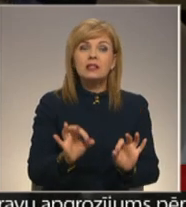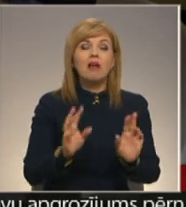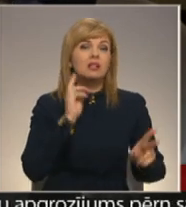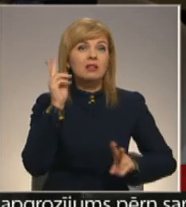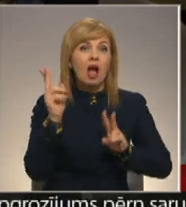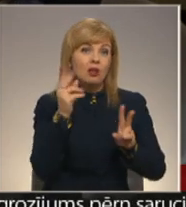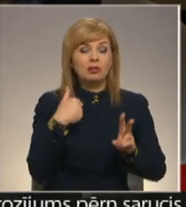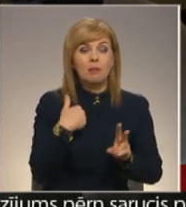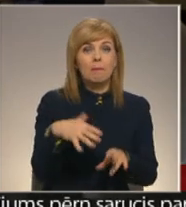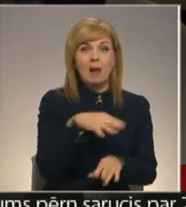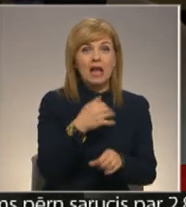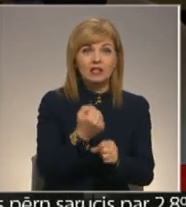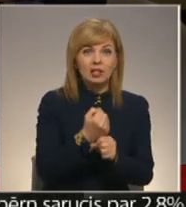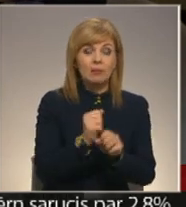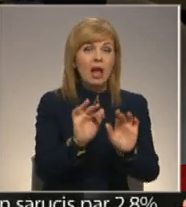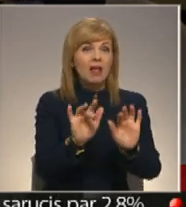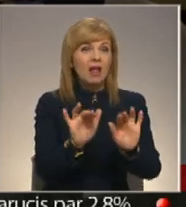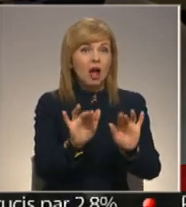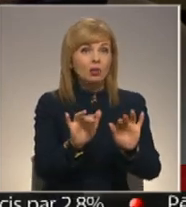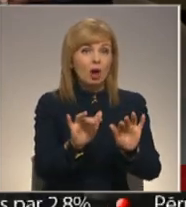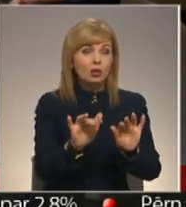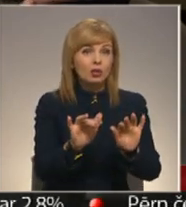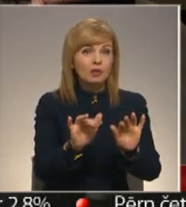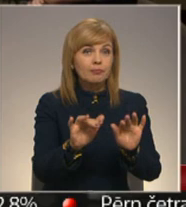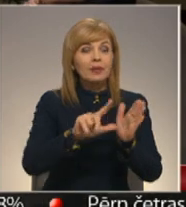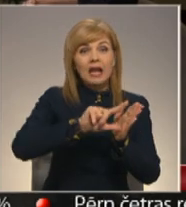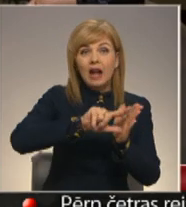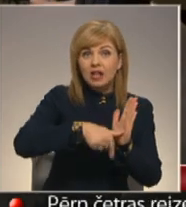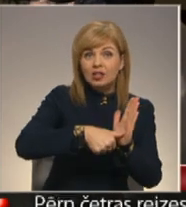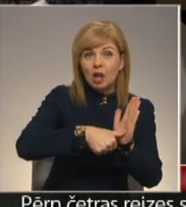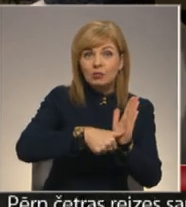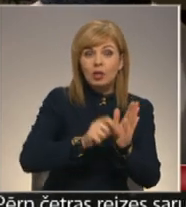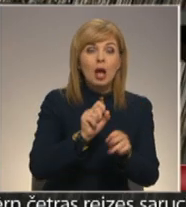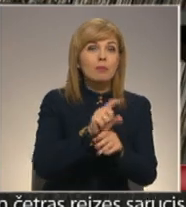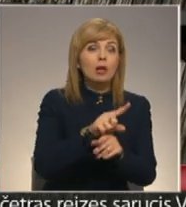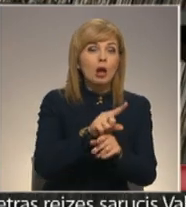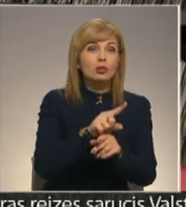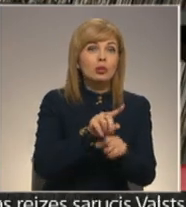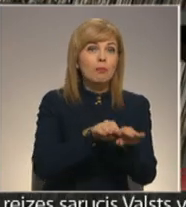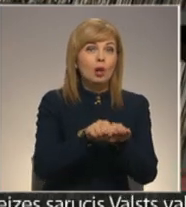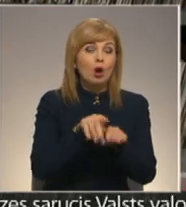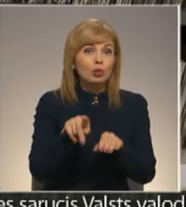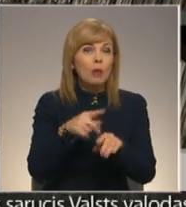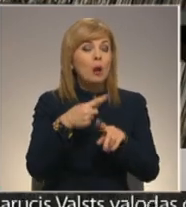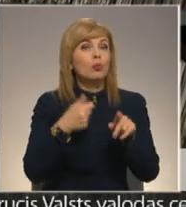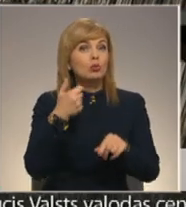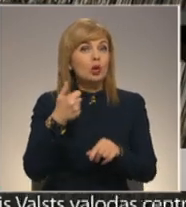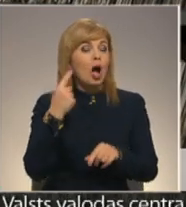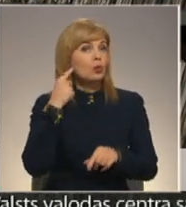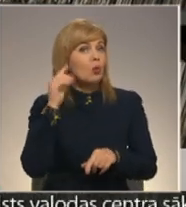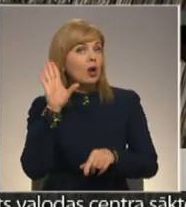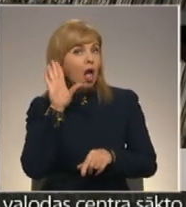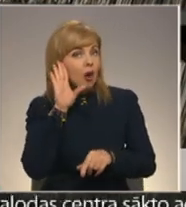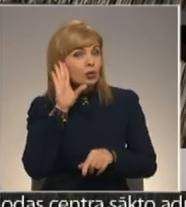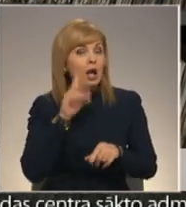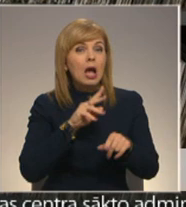Mēs izstrādājam no sākuma datorā trīsdimensionāls rasējums, tad tiek pasūtīts prototips. Prototips pusgadu tiek klausīts, lai tieši